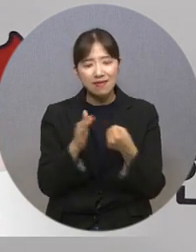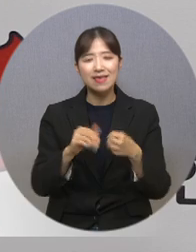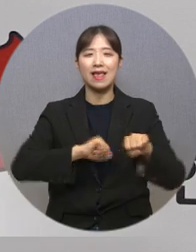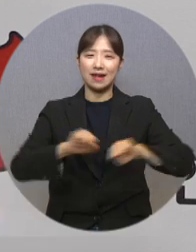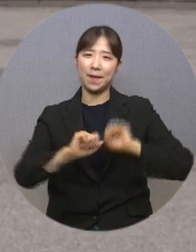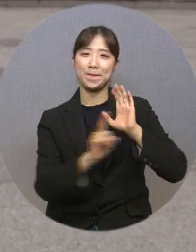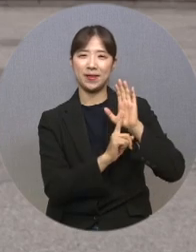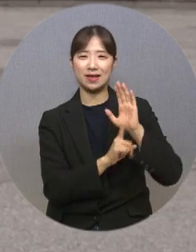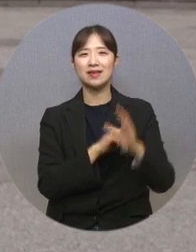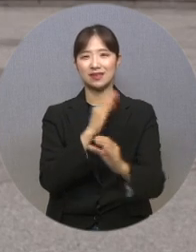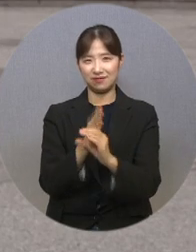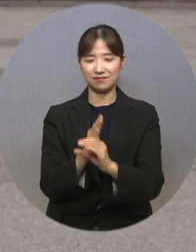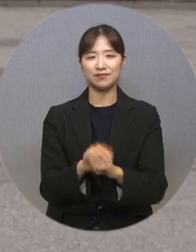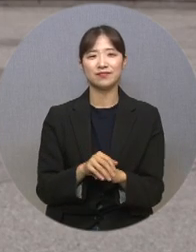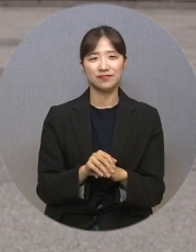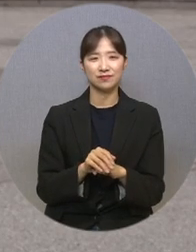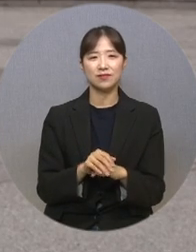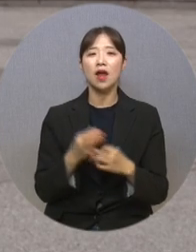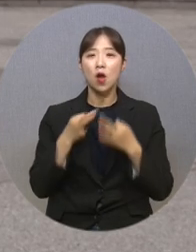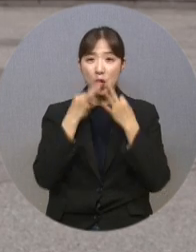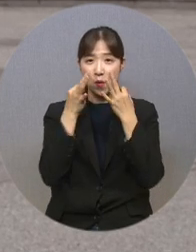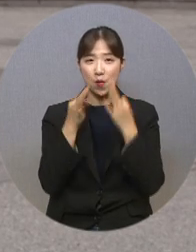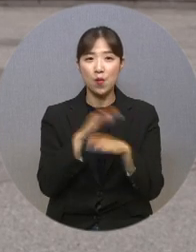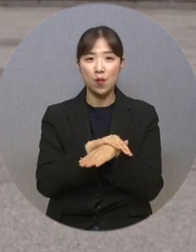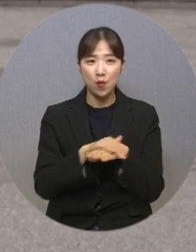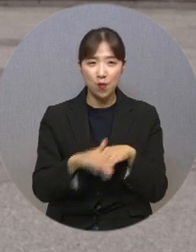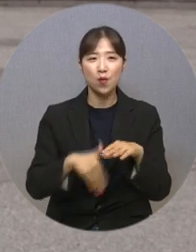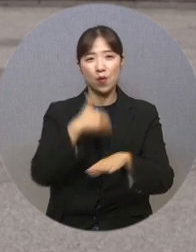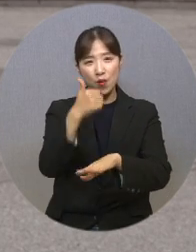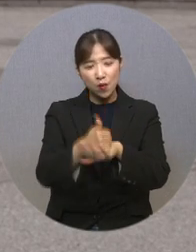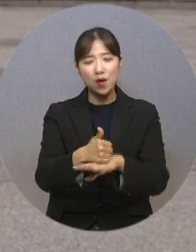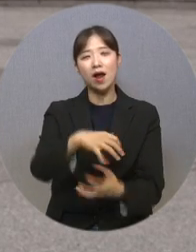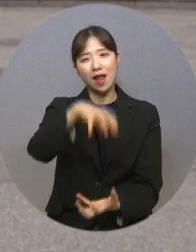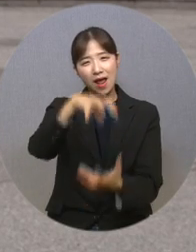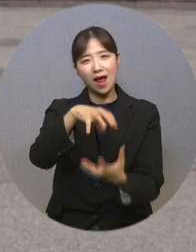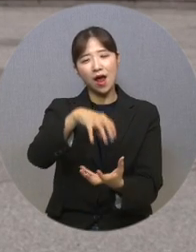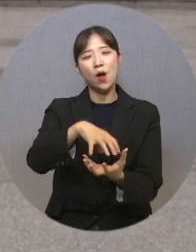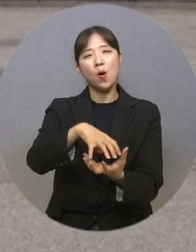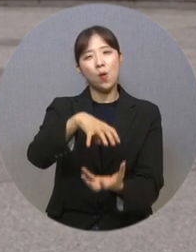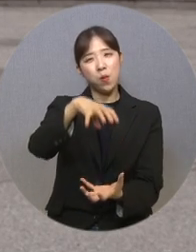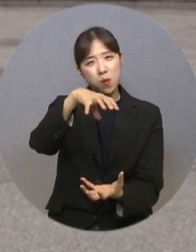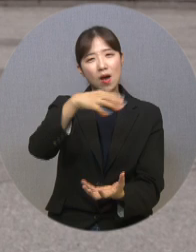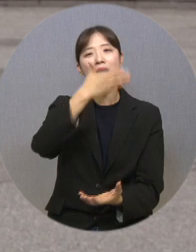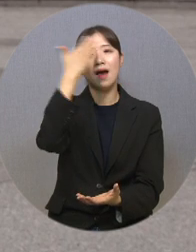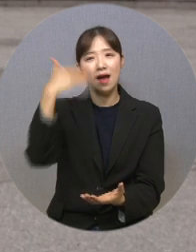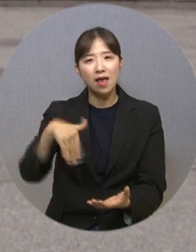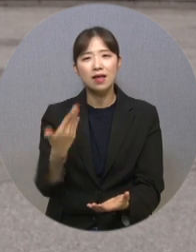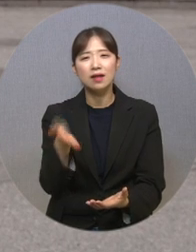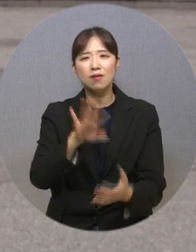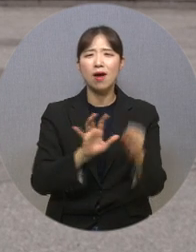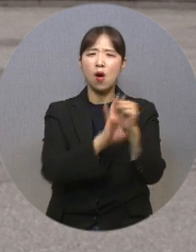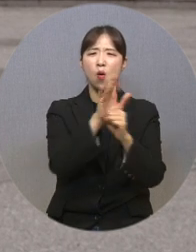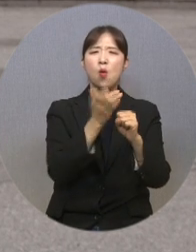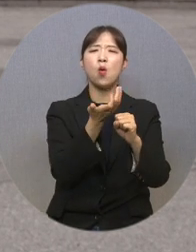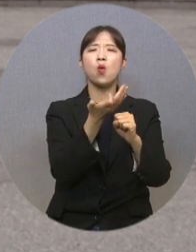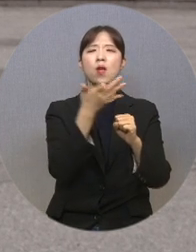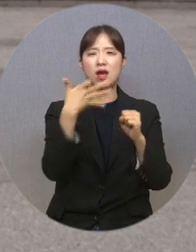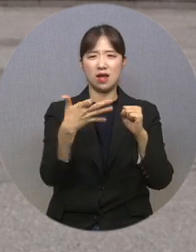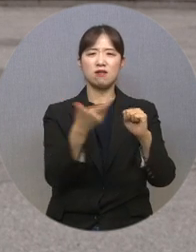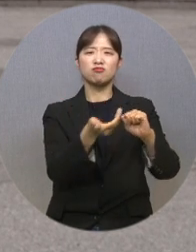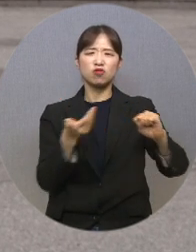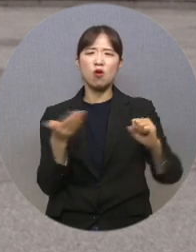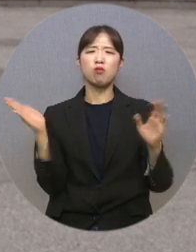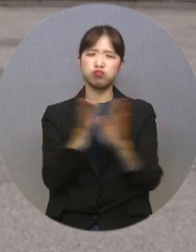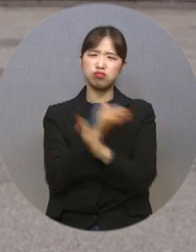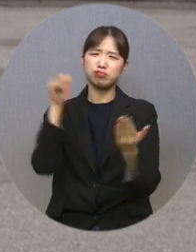좀 했습니다. 이런 강원혈액원의 노력에 도내 혈액 수급량은 안정화되었지만 코로나19 이전부터 줄어들던 혈액